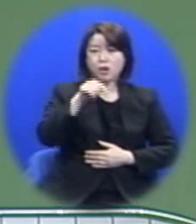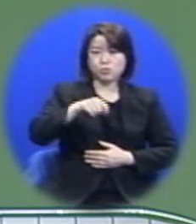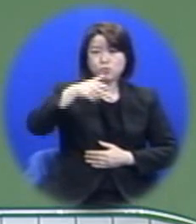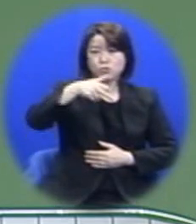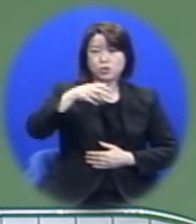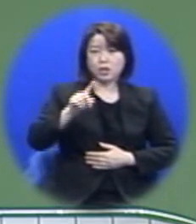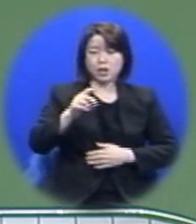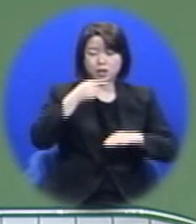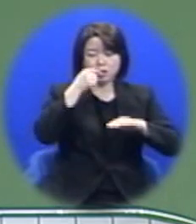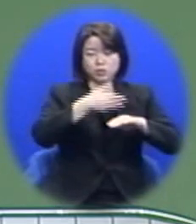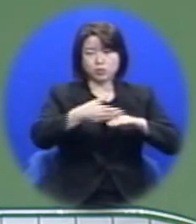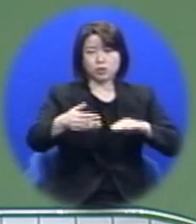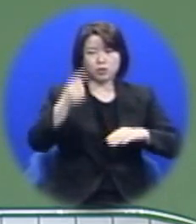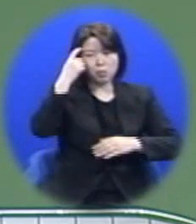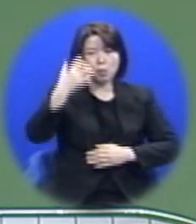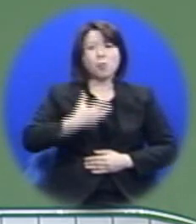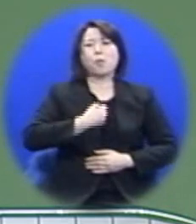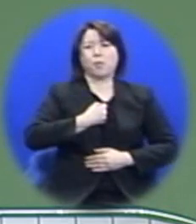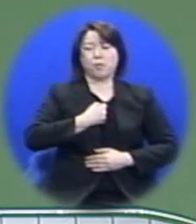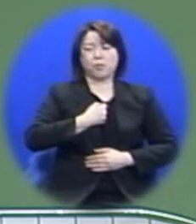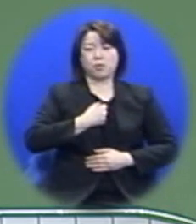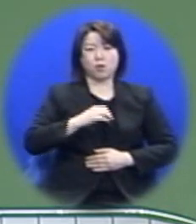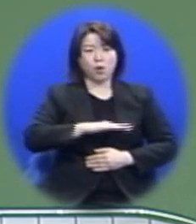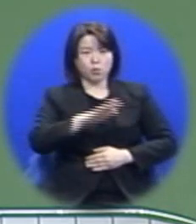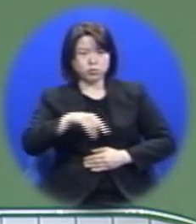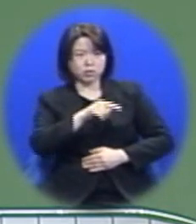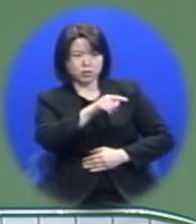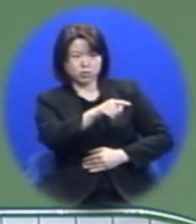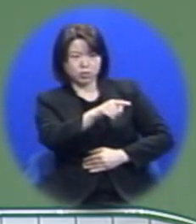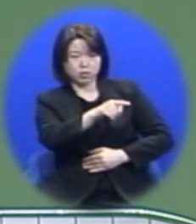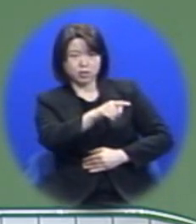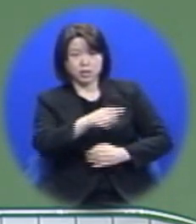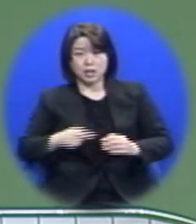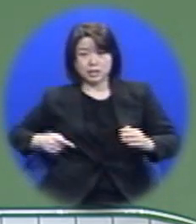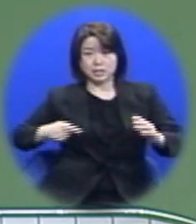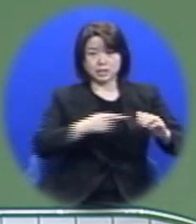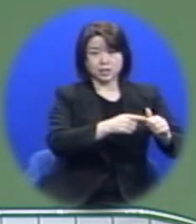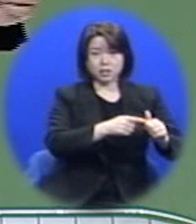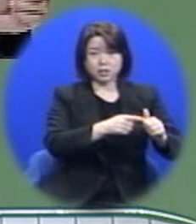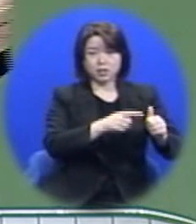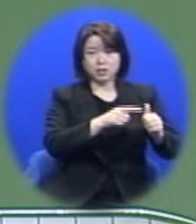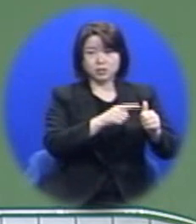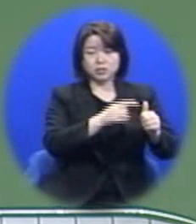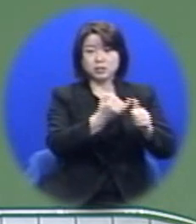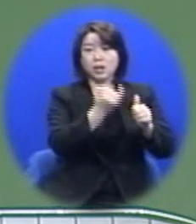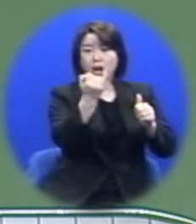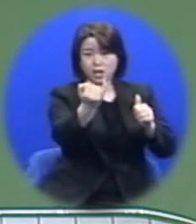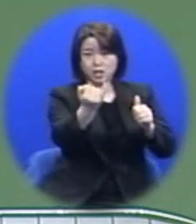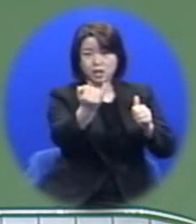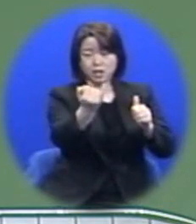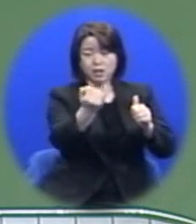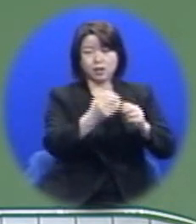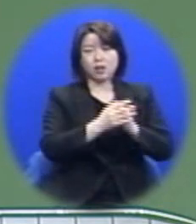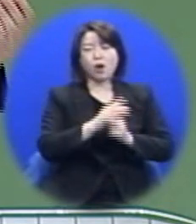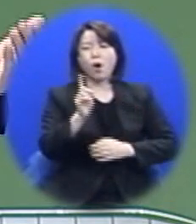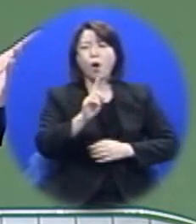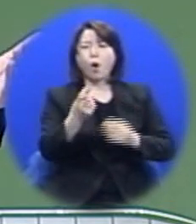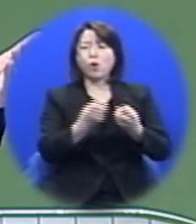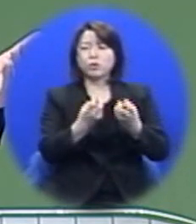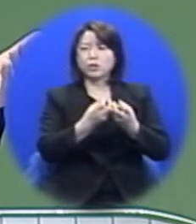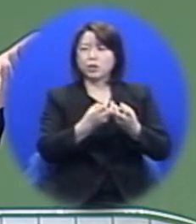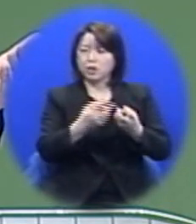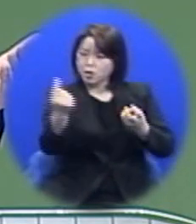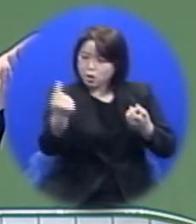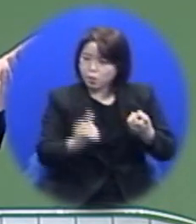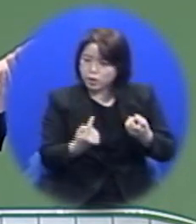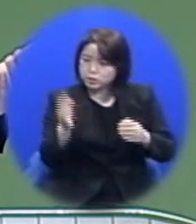충격이 되었습니다. 우리가 창을 찔러 죽인 그들의 아내라는 거예요. 어떻게 이런 일이 있을